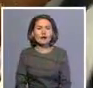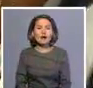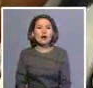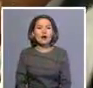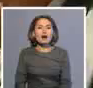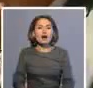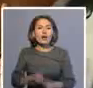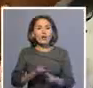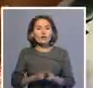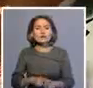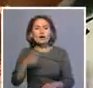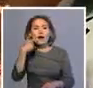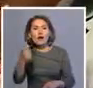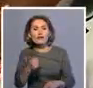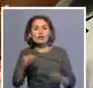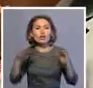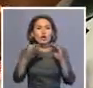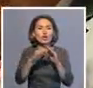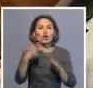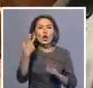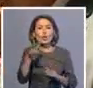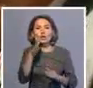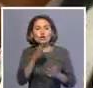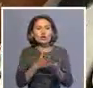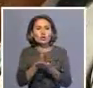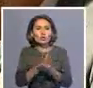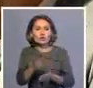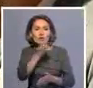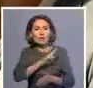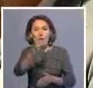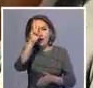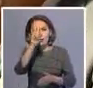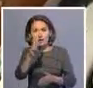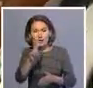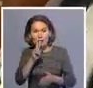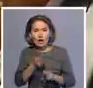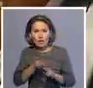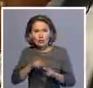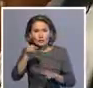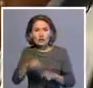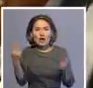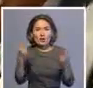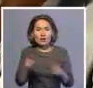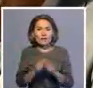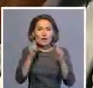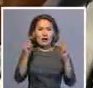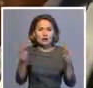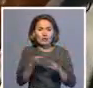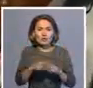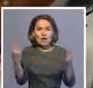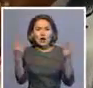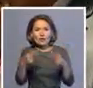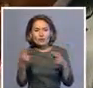Офицерлер үйінің тұрғанына 30 жылдан асты. Содан бері еркін кіріп шығушы едік. Екі айдан бері мына бекет пайда болды. Бұл тексеру бекеті қандай мақсатта